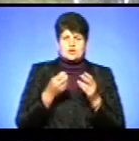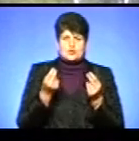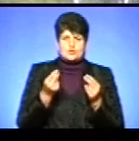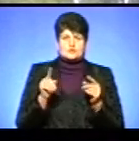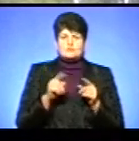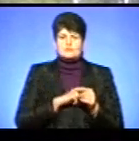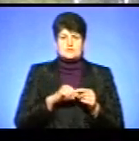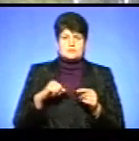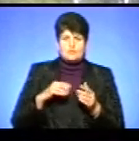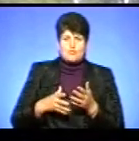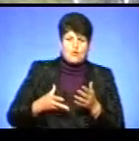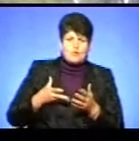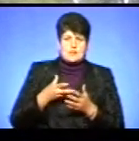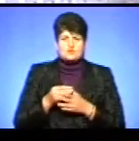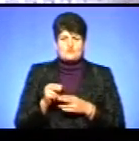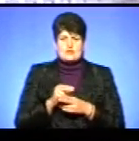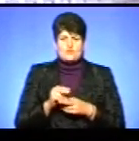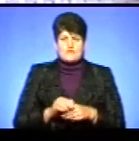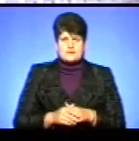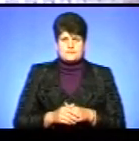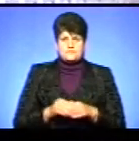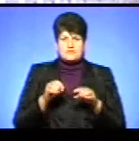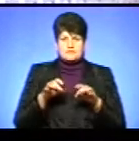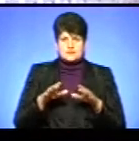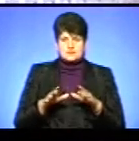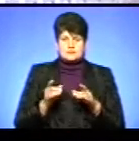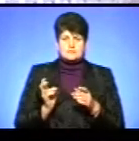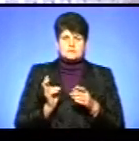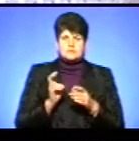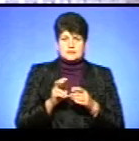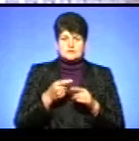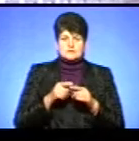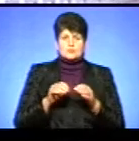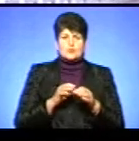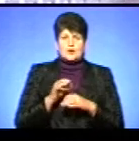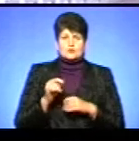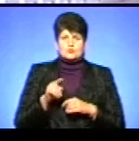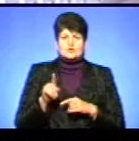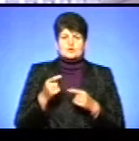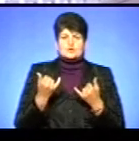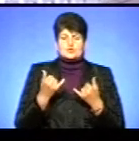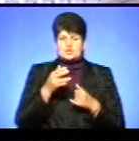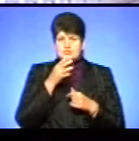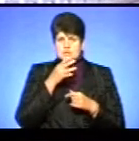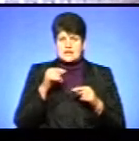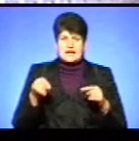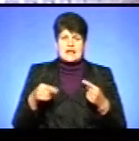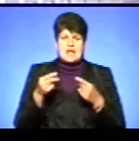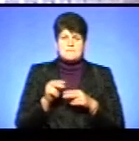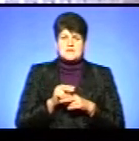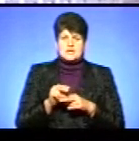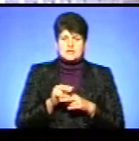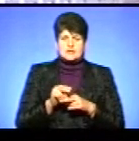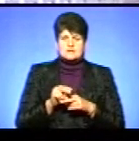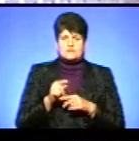щоб самостійно оплачувати лікування. Вирішили долучитися до проекту через те, що на даний час реабілітації